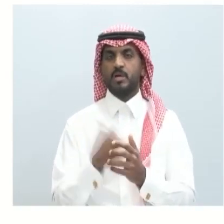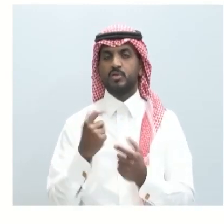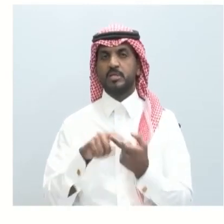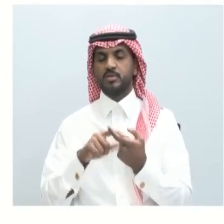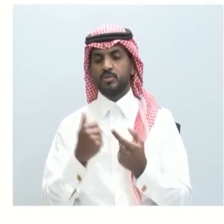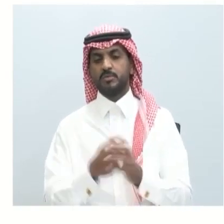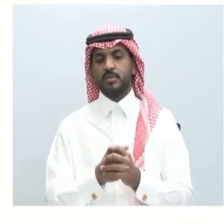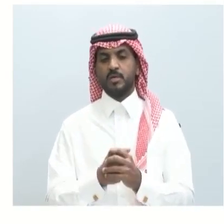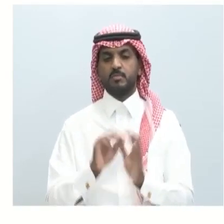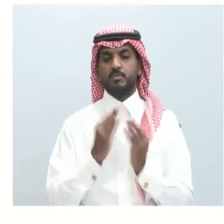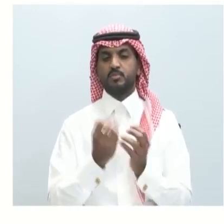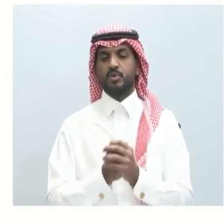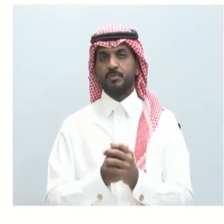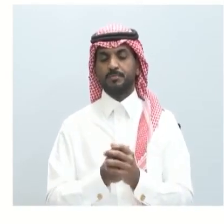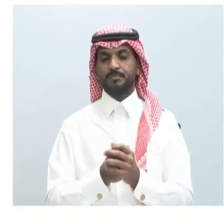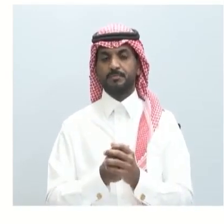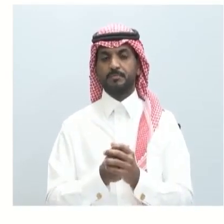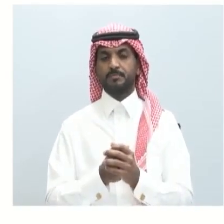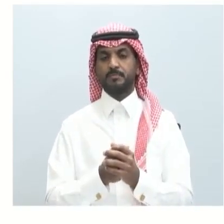سته ازواج من المجموعه